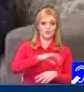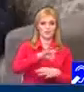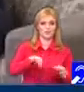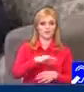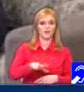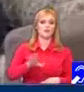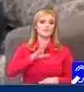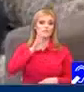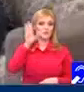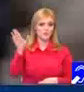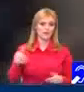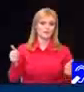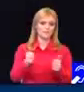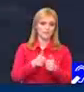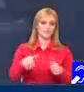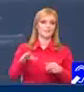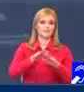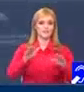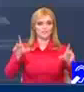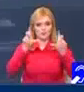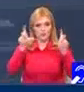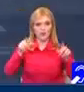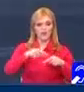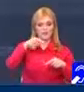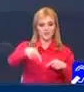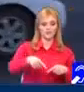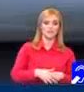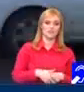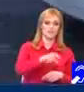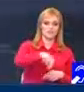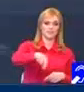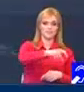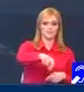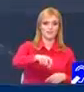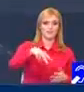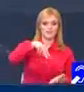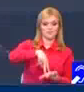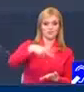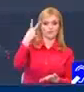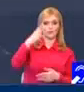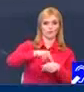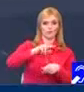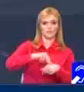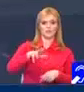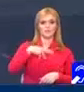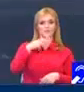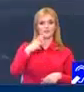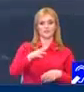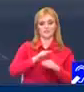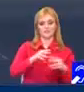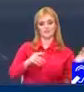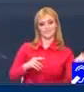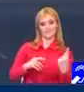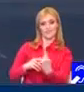Dis de dimineață, în preajma instituțiilor de învățământ, la trecerile pentru pietoni, stau de veche câte doi polițiști care au grijă ca cei mici să traverseze